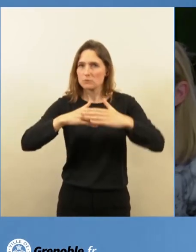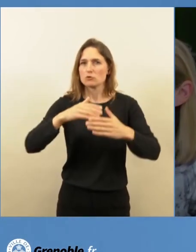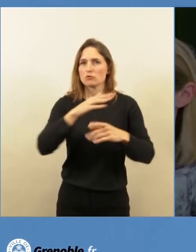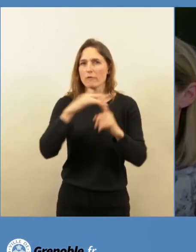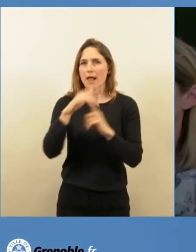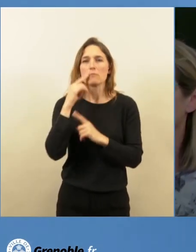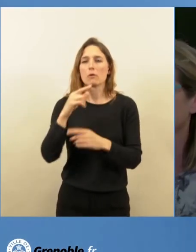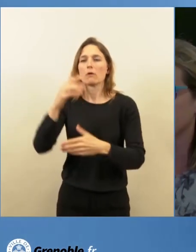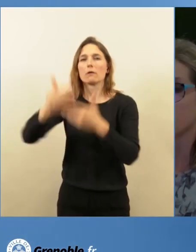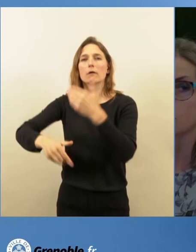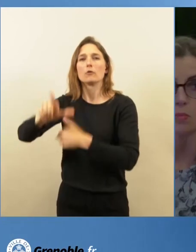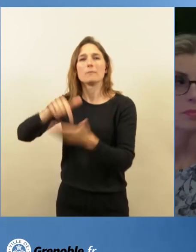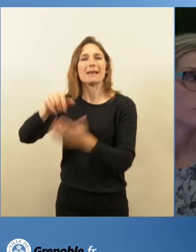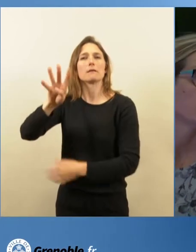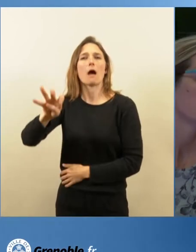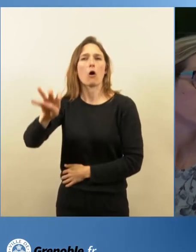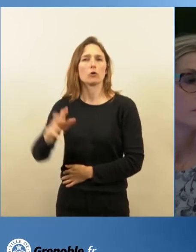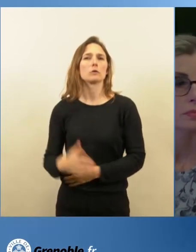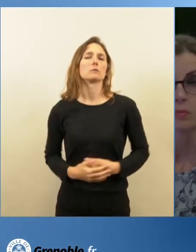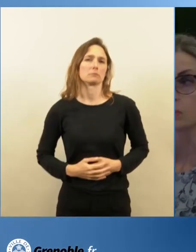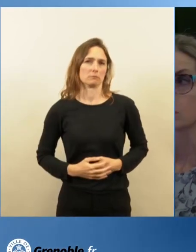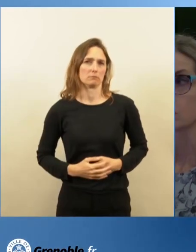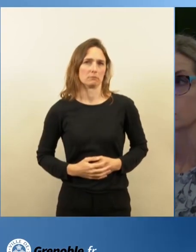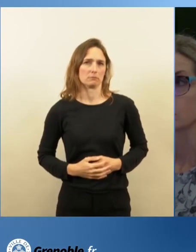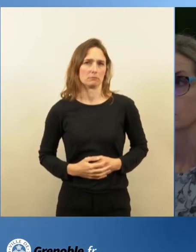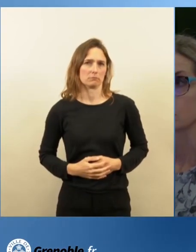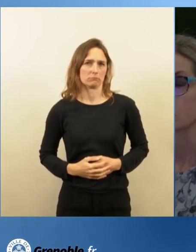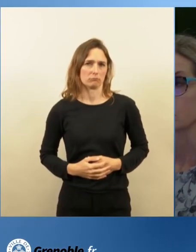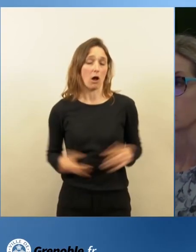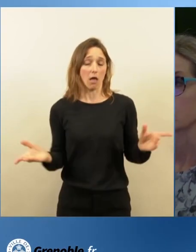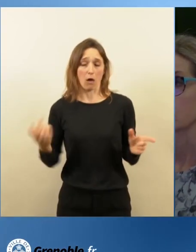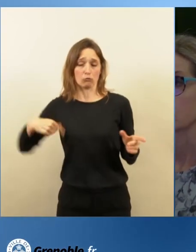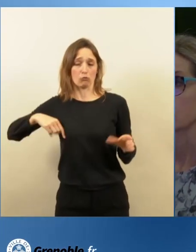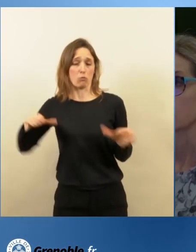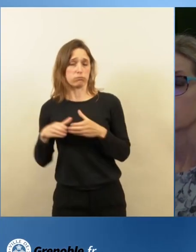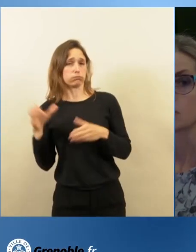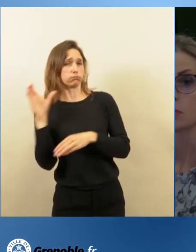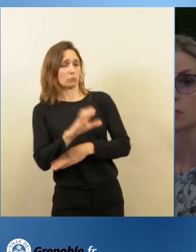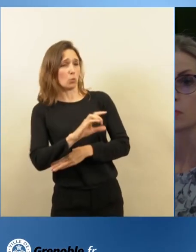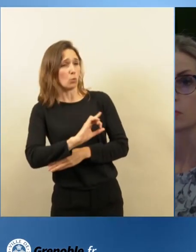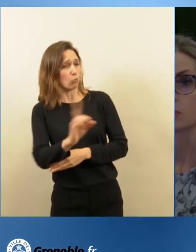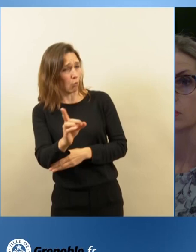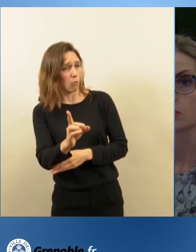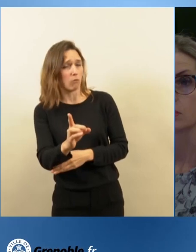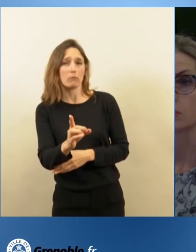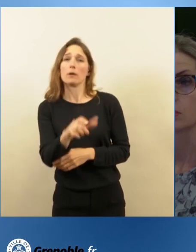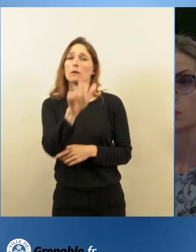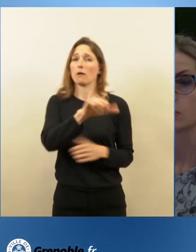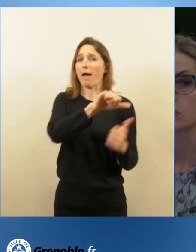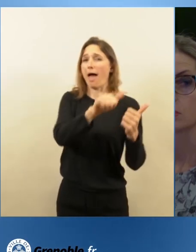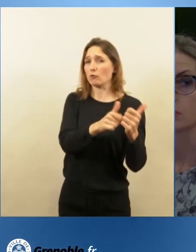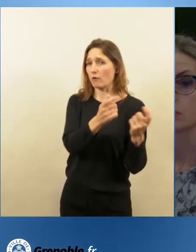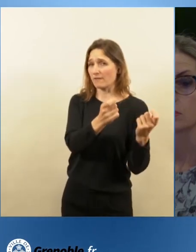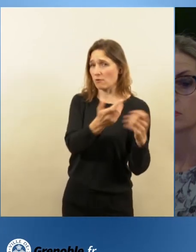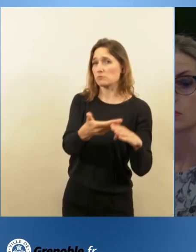écoutez monsieur c'est pas l'opposition qui le dit l'adjoint aux finances précédent